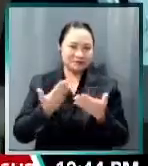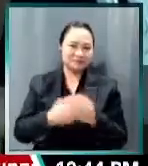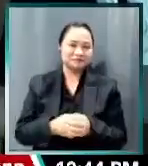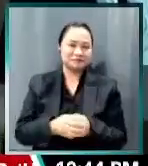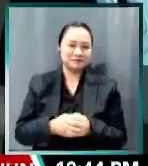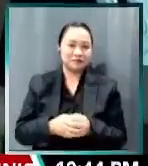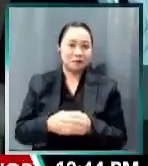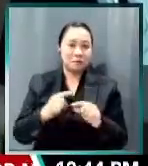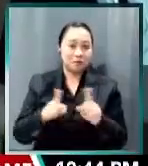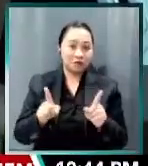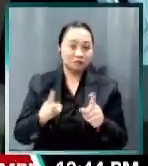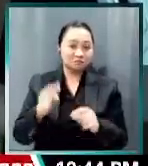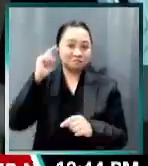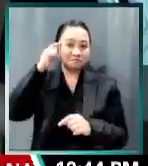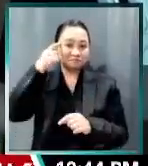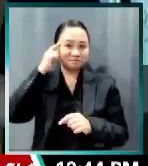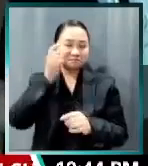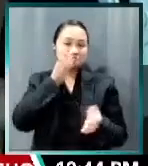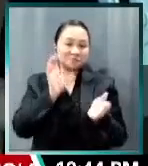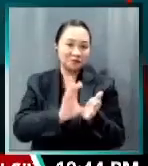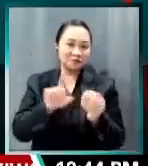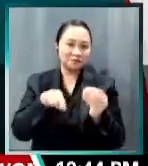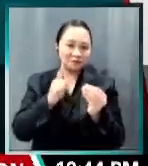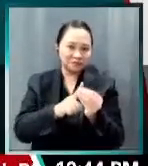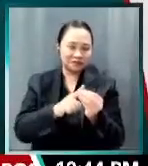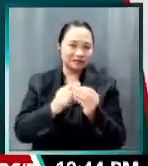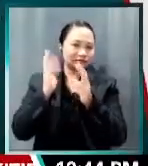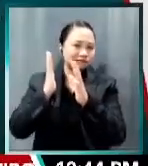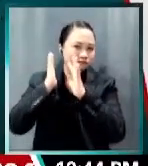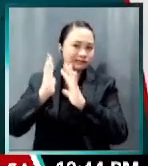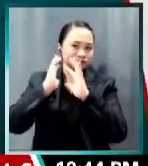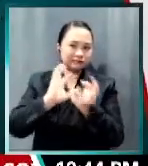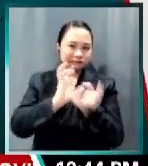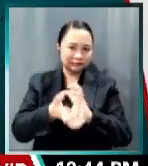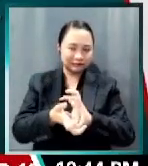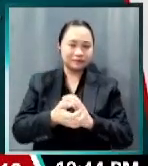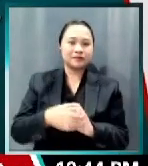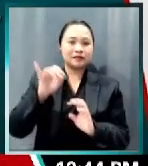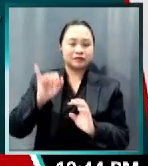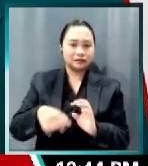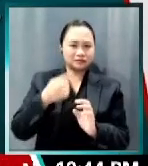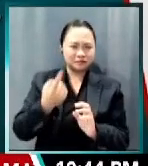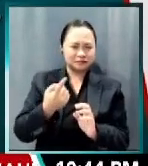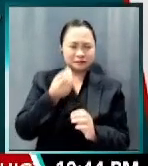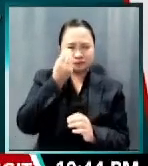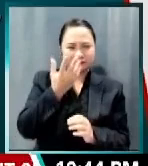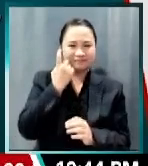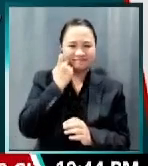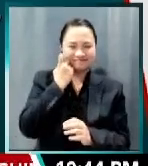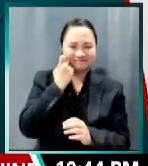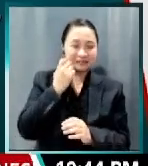sa komentong historical distortion ang Made in Malacanang. So yung sinasabi nilang historical revisionism, yung sinasabi nilang